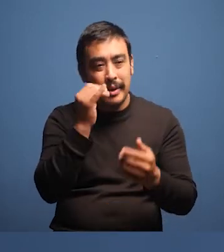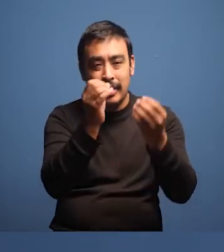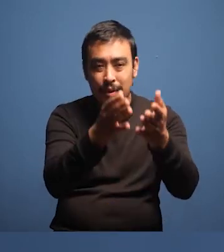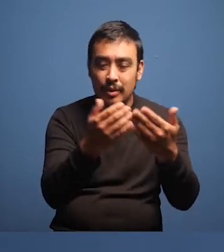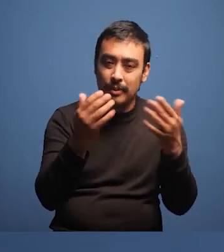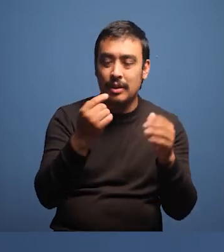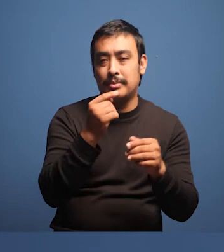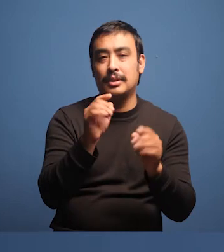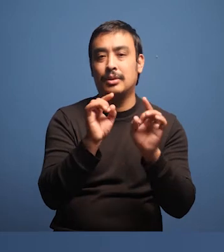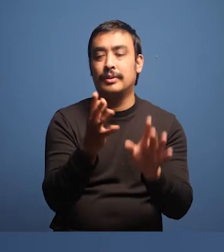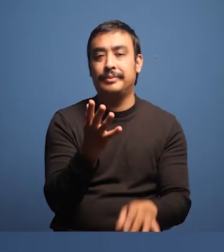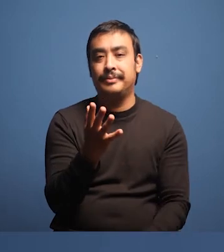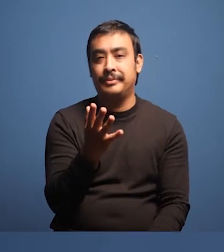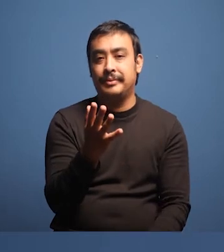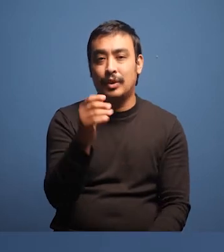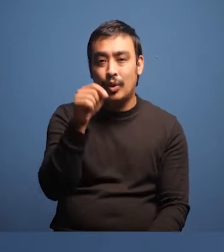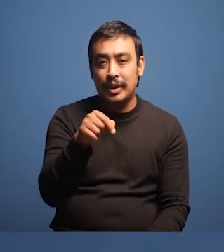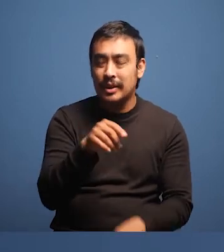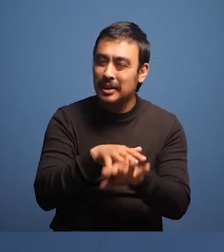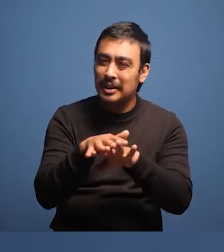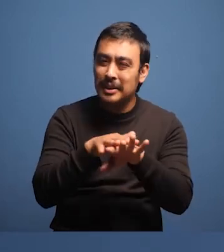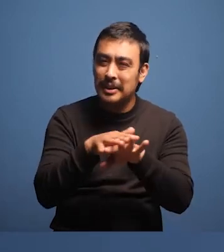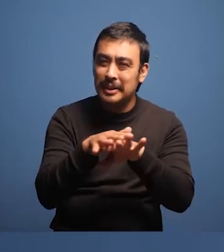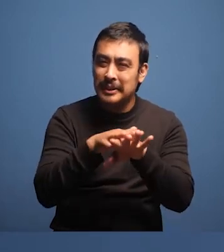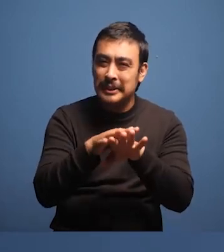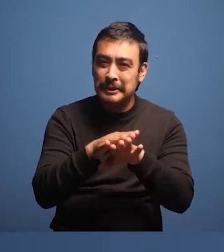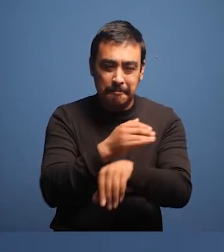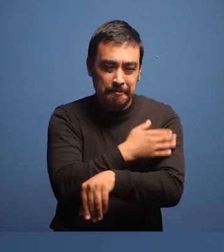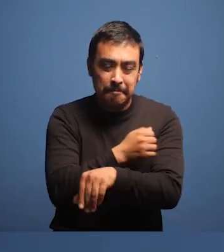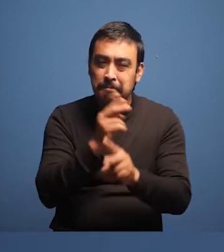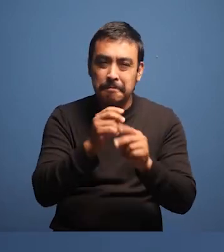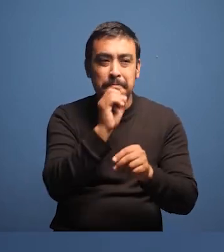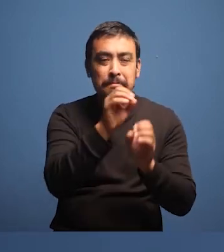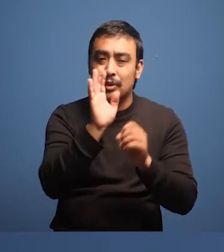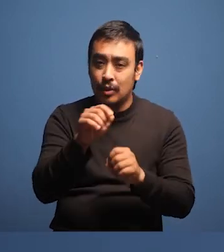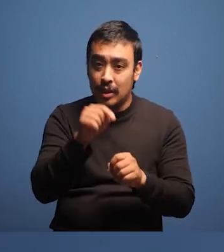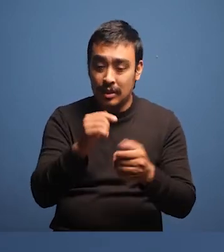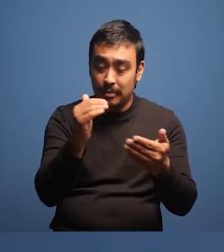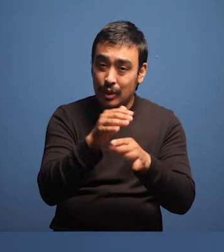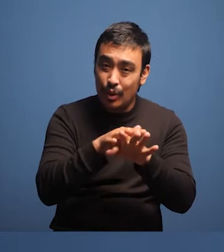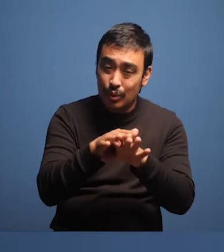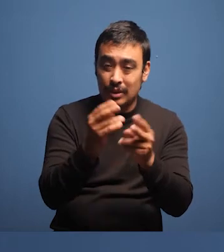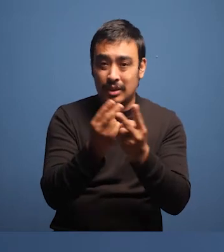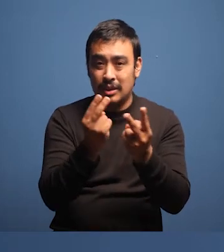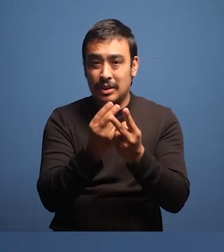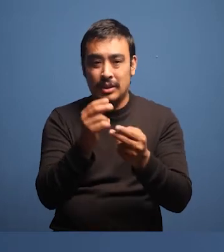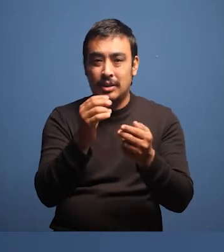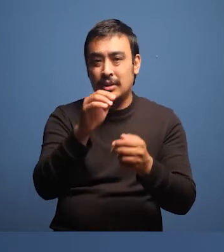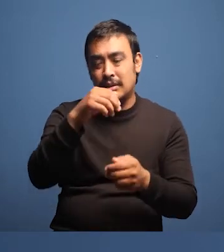भइहाल्यो नि भनेर चाहिँ नछोडिदिनु होला। अनि अहिले चाहिँ मैले एकदम धेरै कन्सर्न दियो, मैले कुरा धेरै ठाउँमा पनि गरिरहेको छु। अहिले बच्चाहरू भनेको प्रायः पब्जी, फ्री फायर